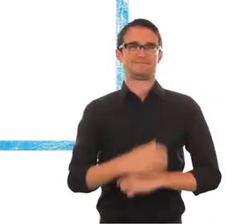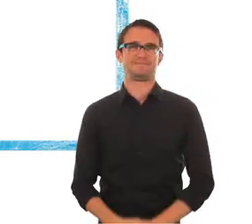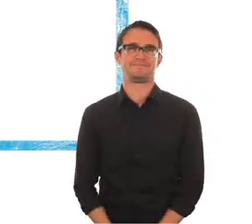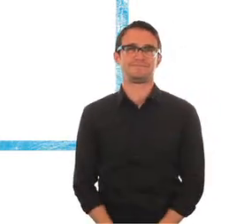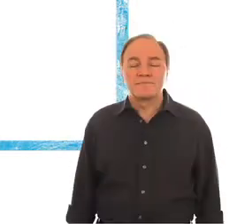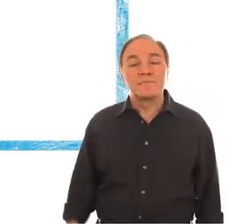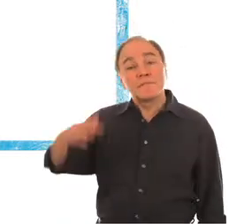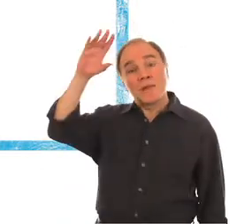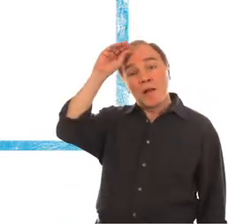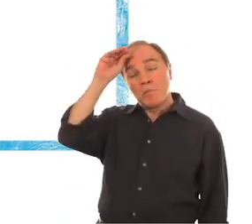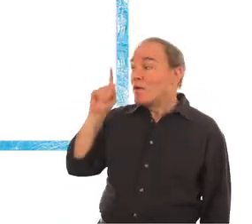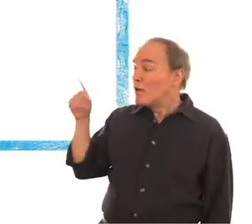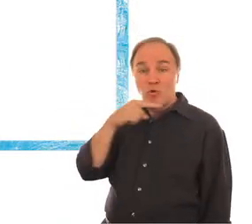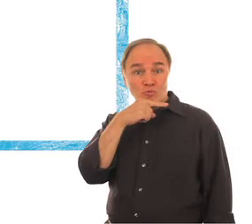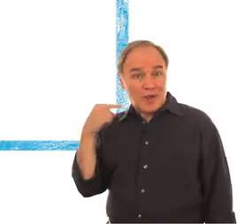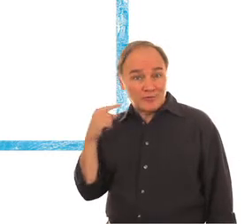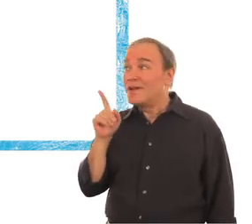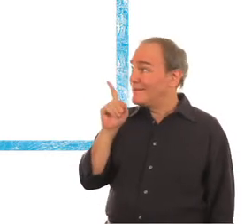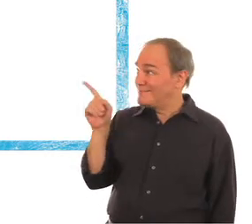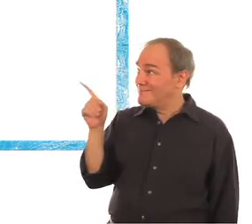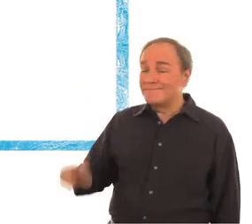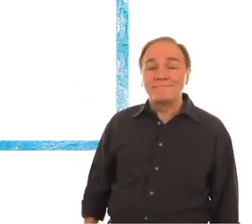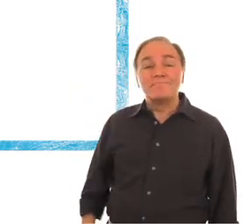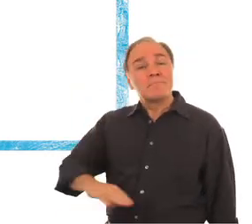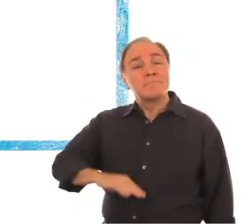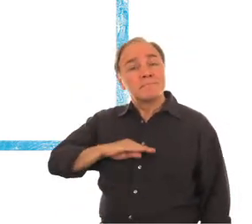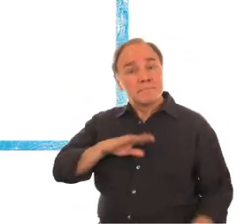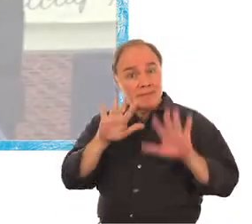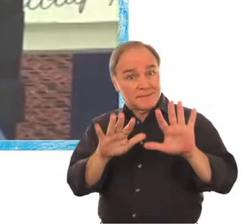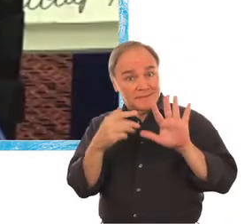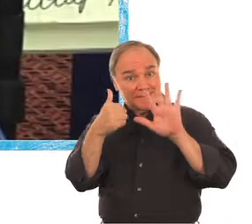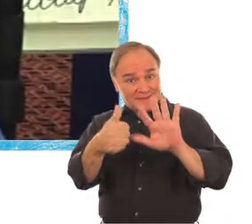Un point de vue de Russie. Evgeny Liapine, 16 ans, Moscou.